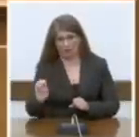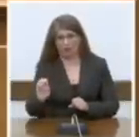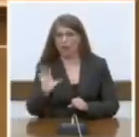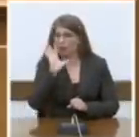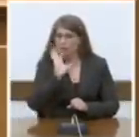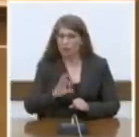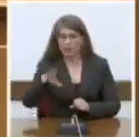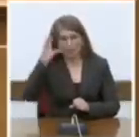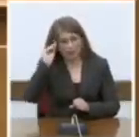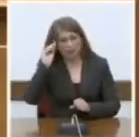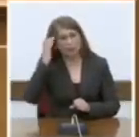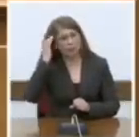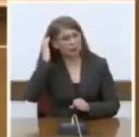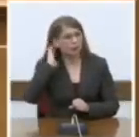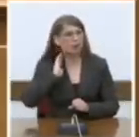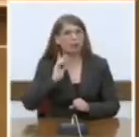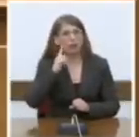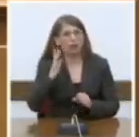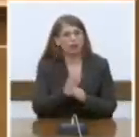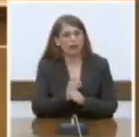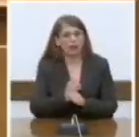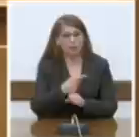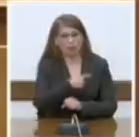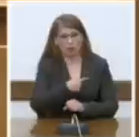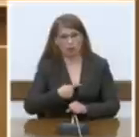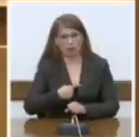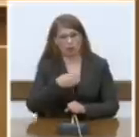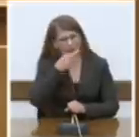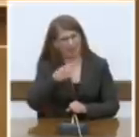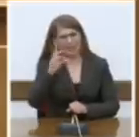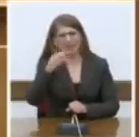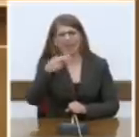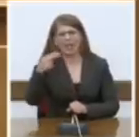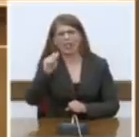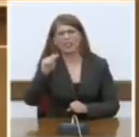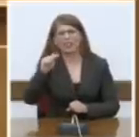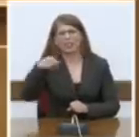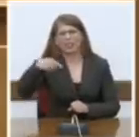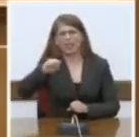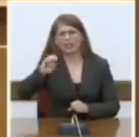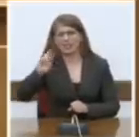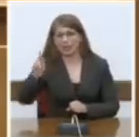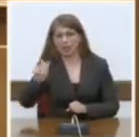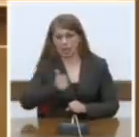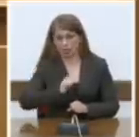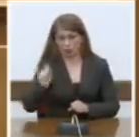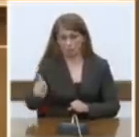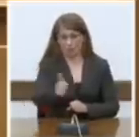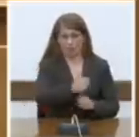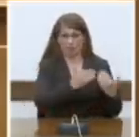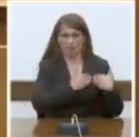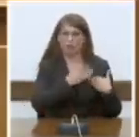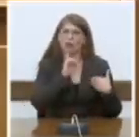σας αντίληψη. Που λέει, βρέστα με τον εργοδότη, τα έλεγε και η Θάτσερ αυτά, μόνος Ατομική ευθύνη, όπως ατομική ευθύνη υπήρχε και στην